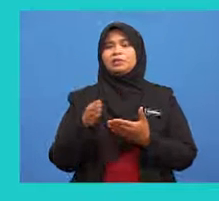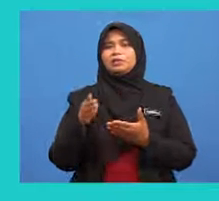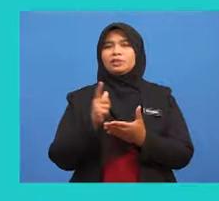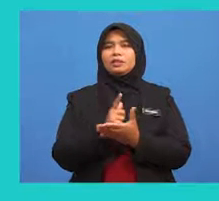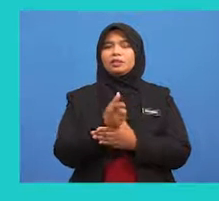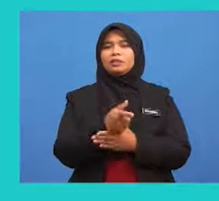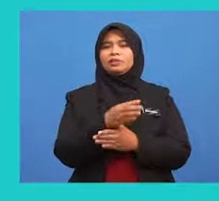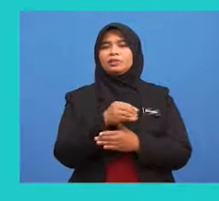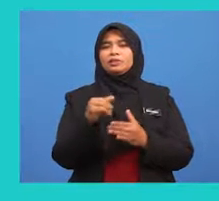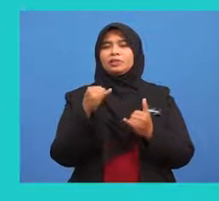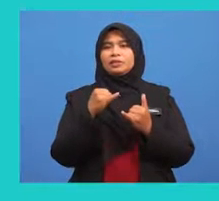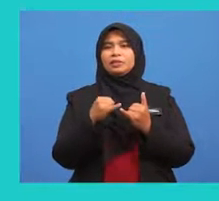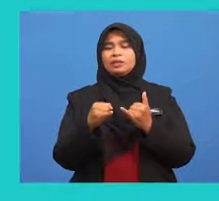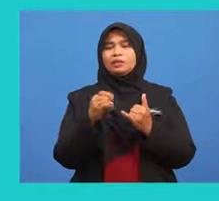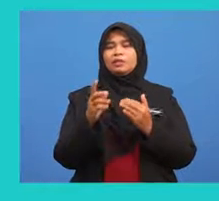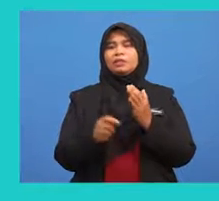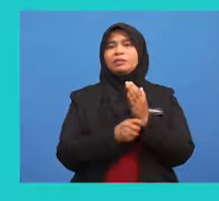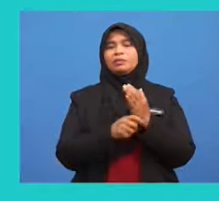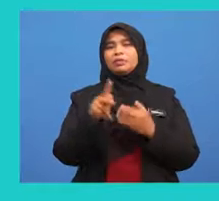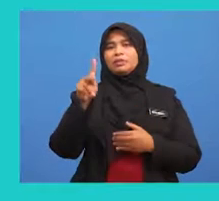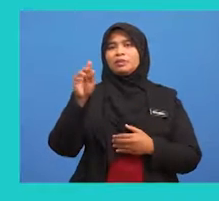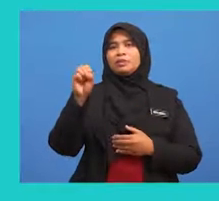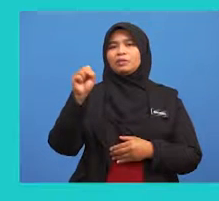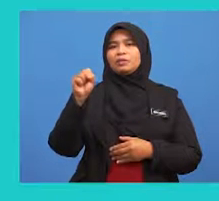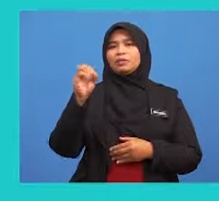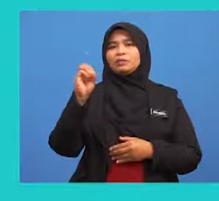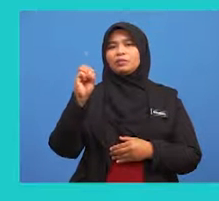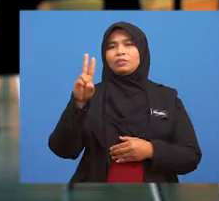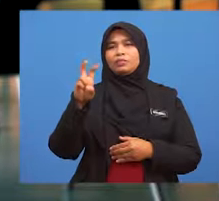akhirnya ditambah kos overhead.